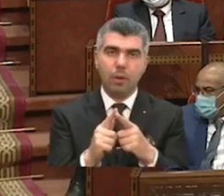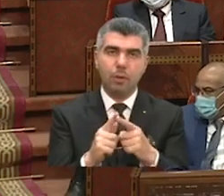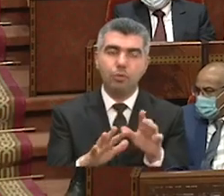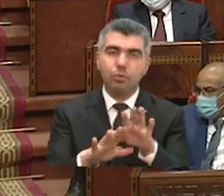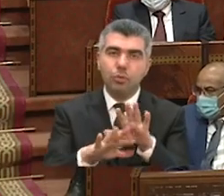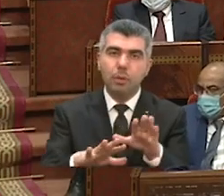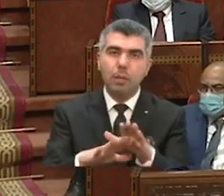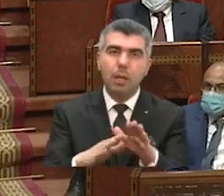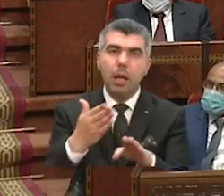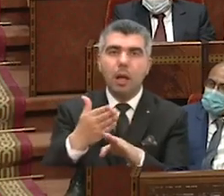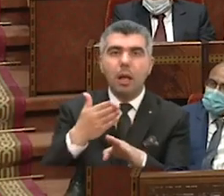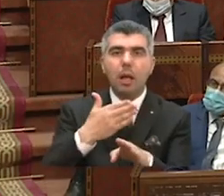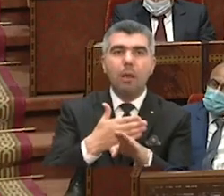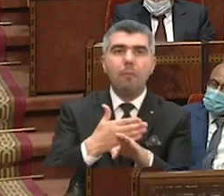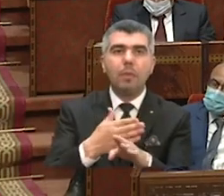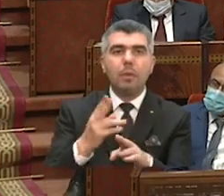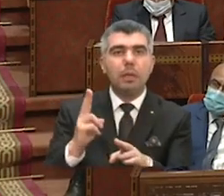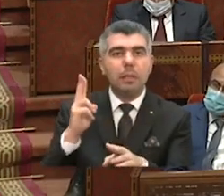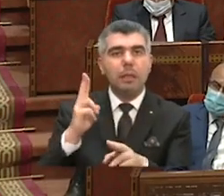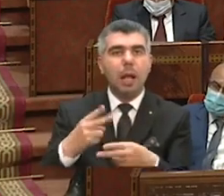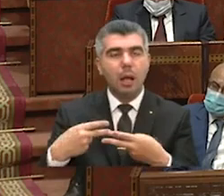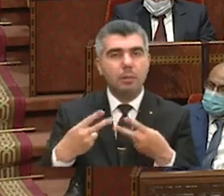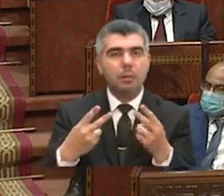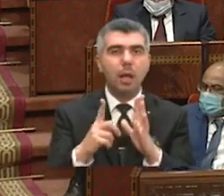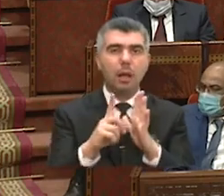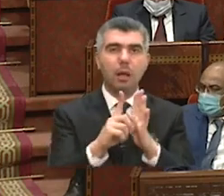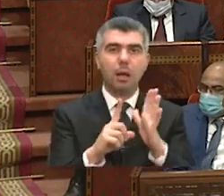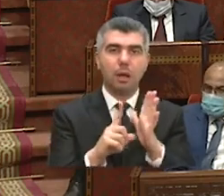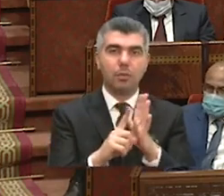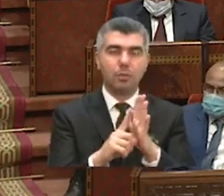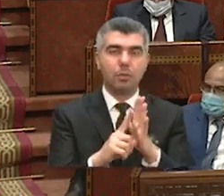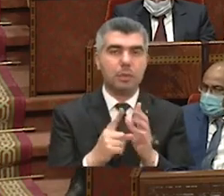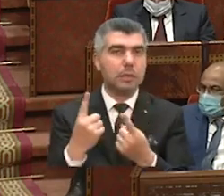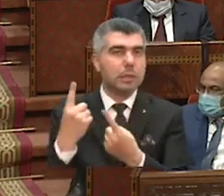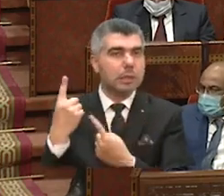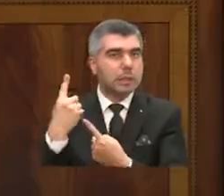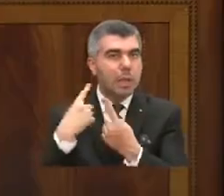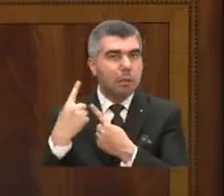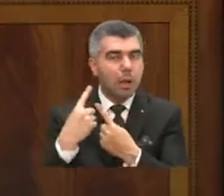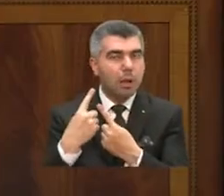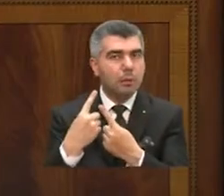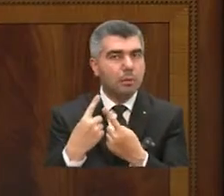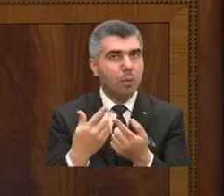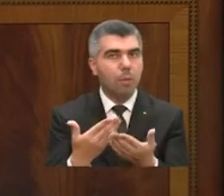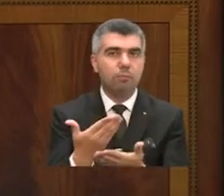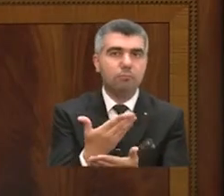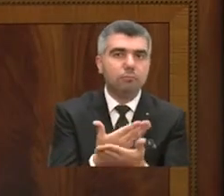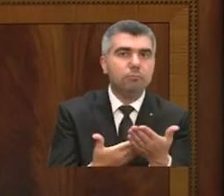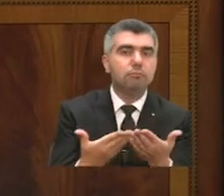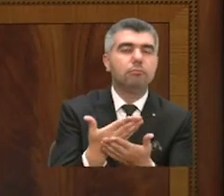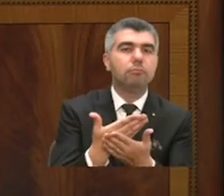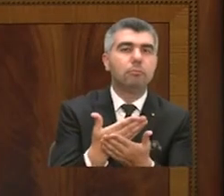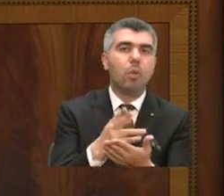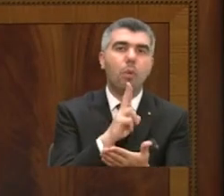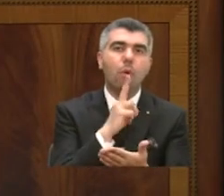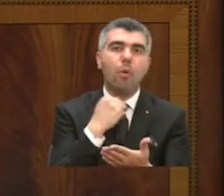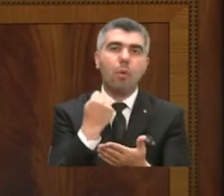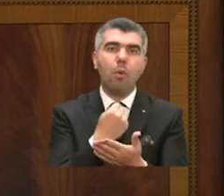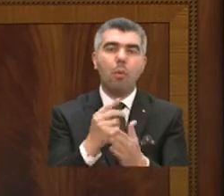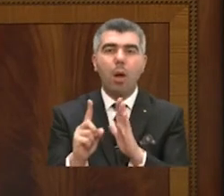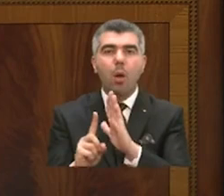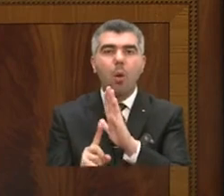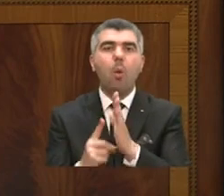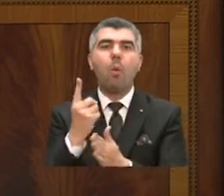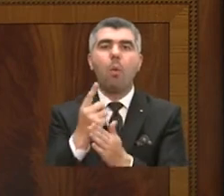إخراج هذا القانون، انسجاماً مع منهج الإنصات والتشاور التي رسخته الحكومة منذ أول